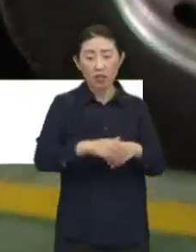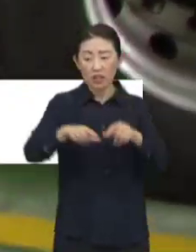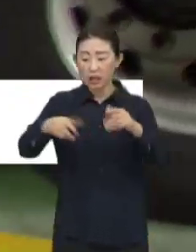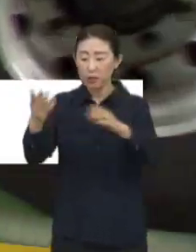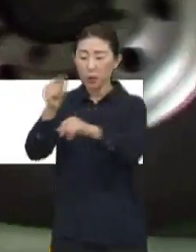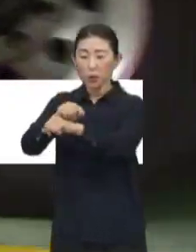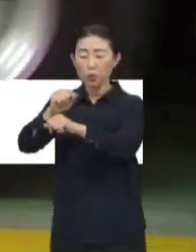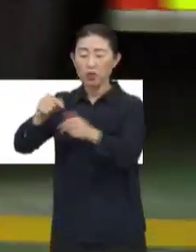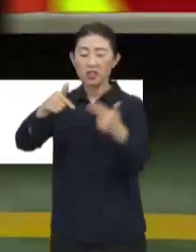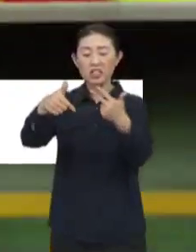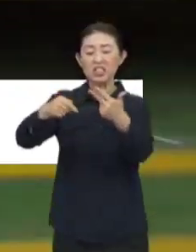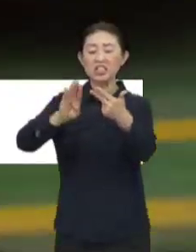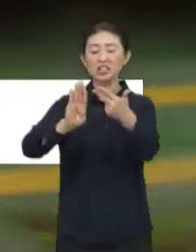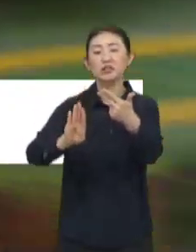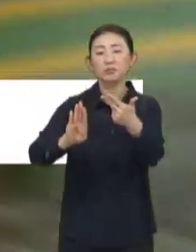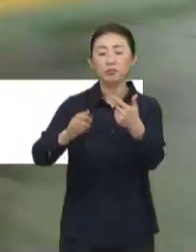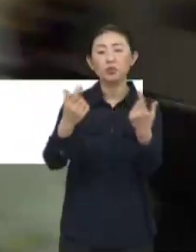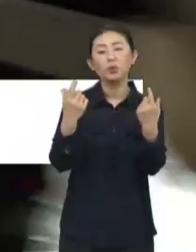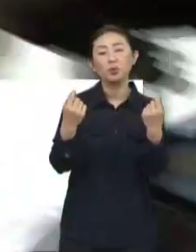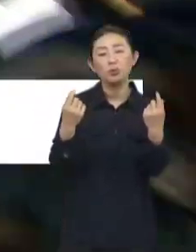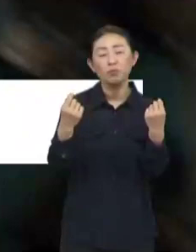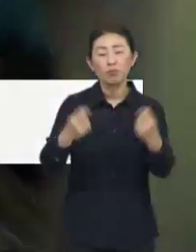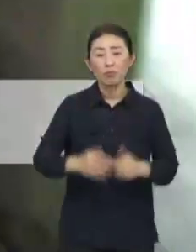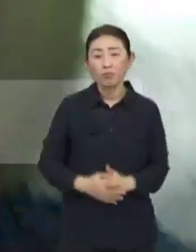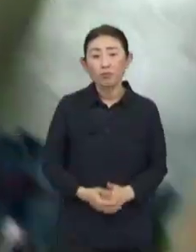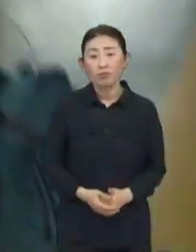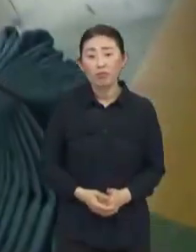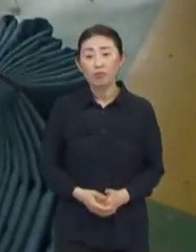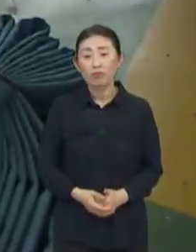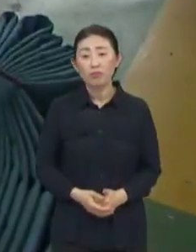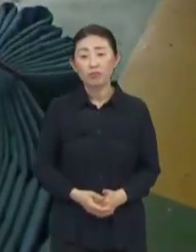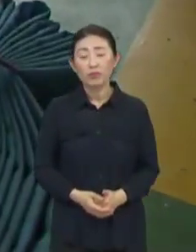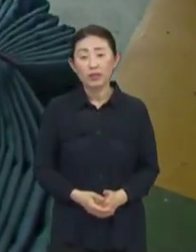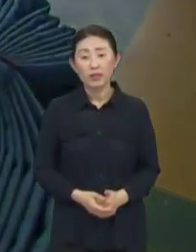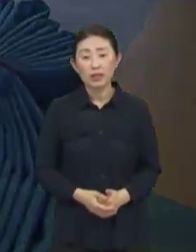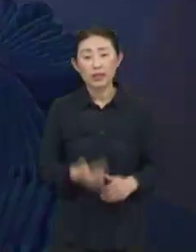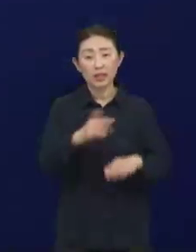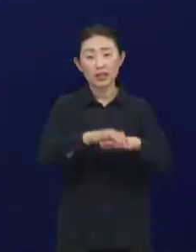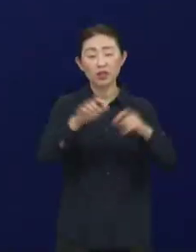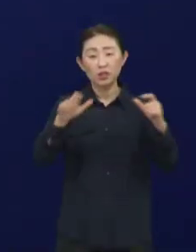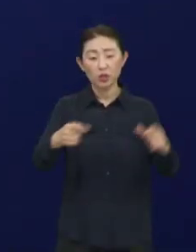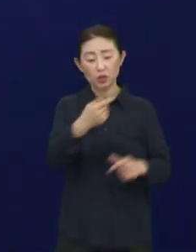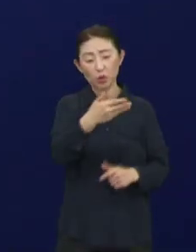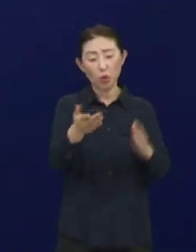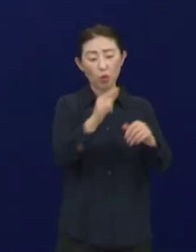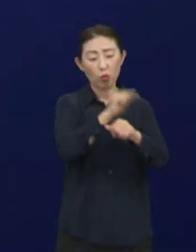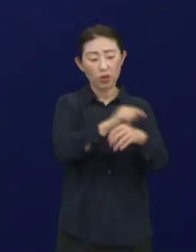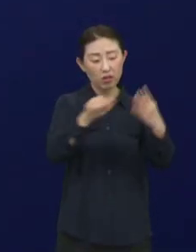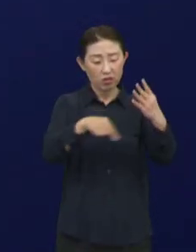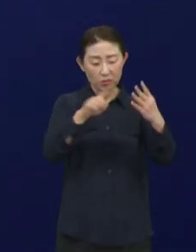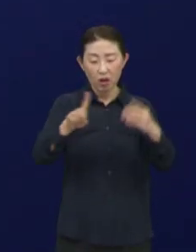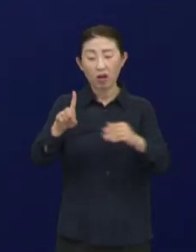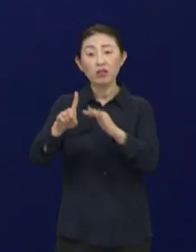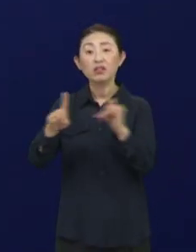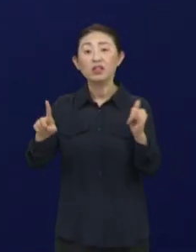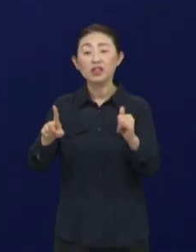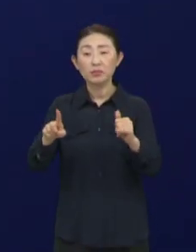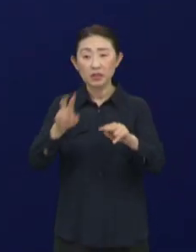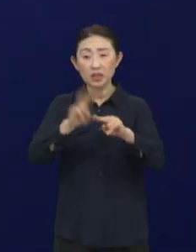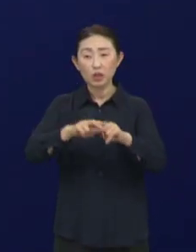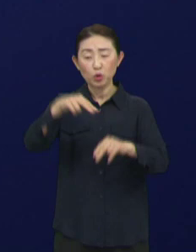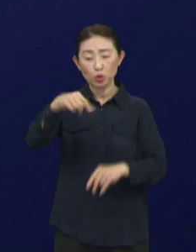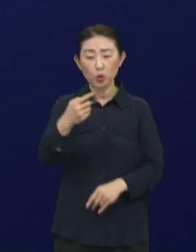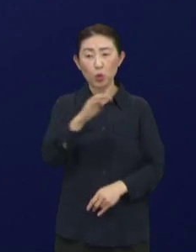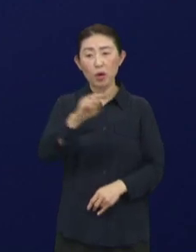공무원 7급에 해당하는 소방위 계급에 머물러 있습니다. 실제로 대전 지역 소방 공무원 4명 중 1명의 계급은